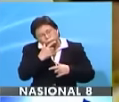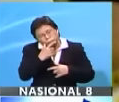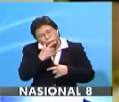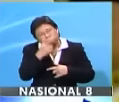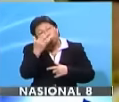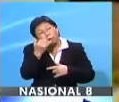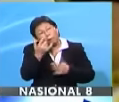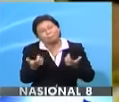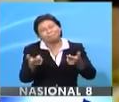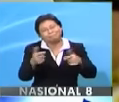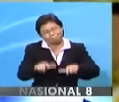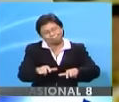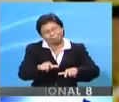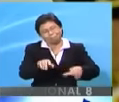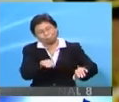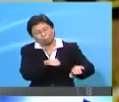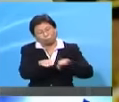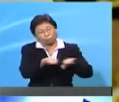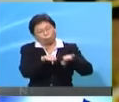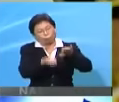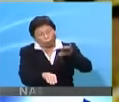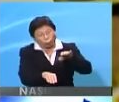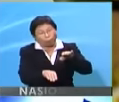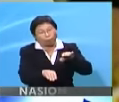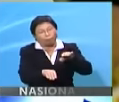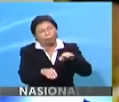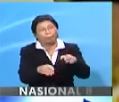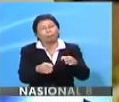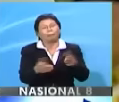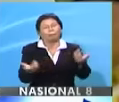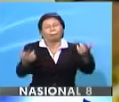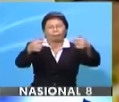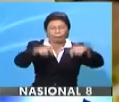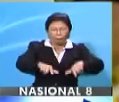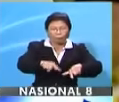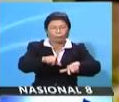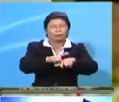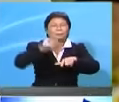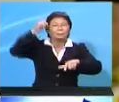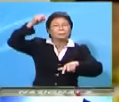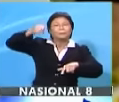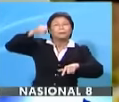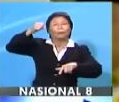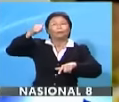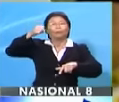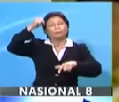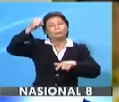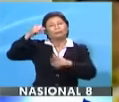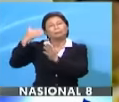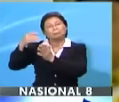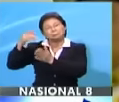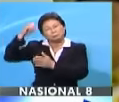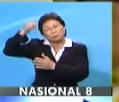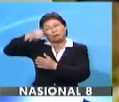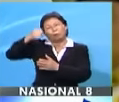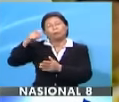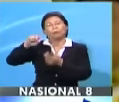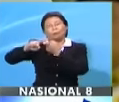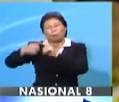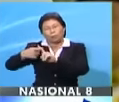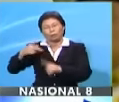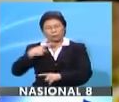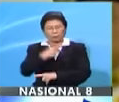kejadian gempa bumi yang menimpa saudara-saudara kita di